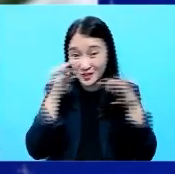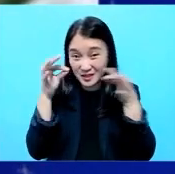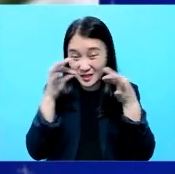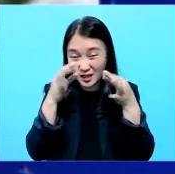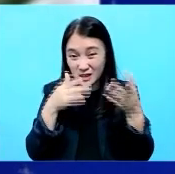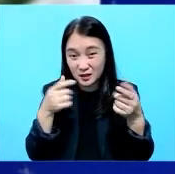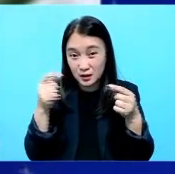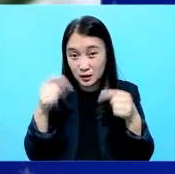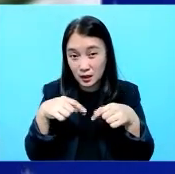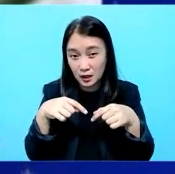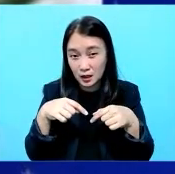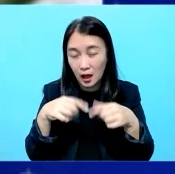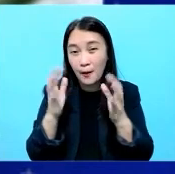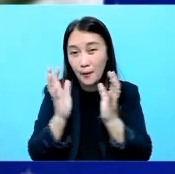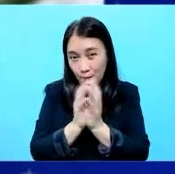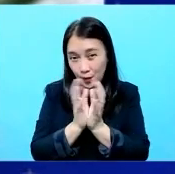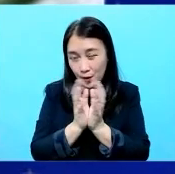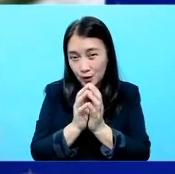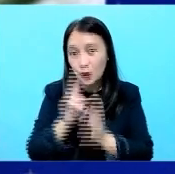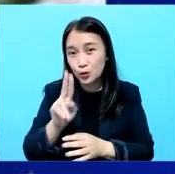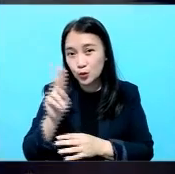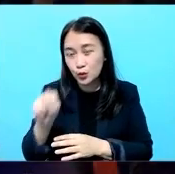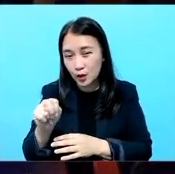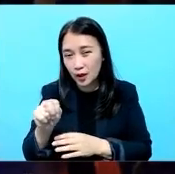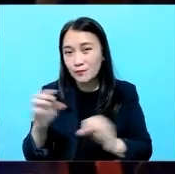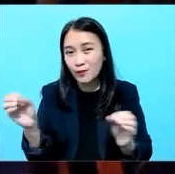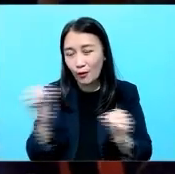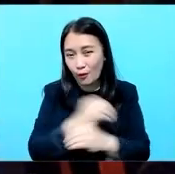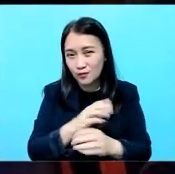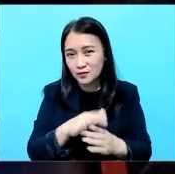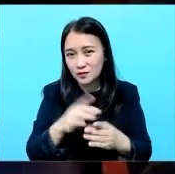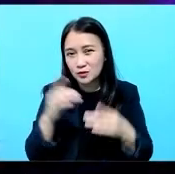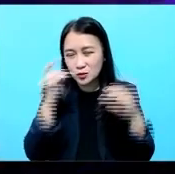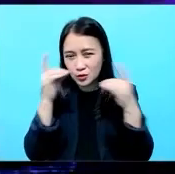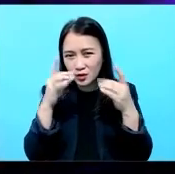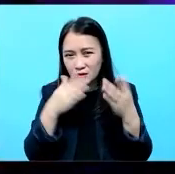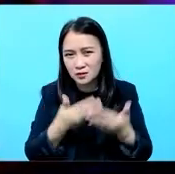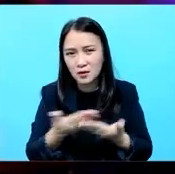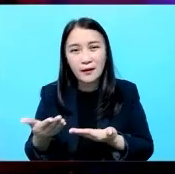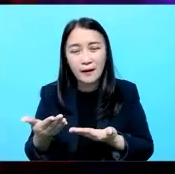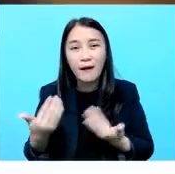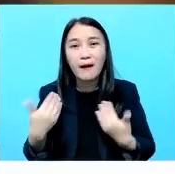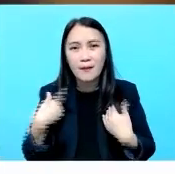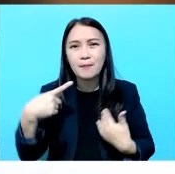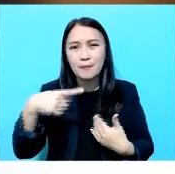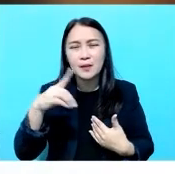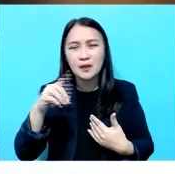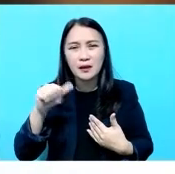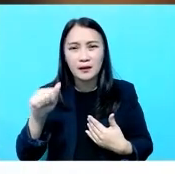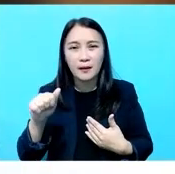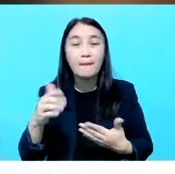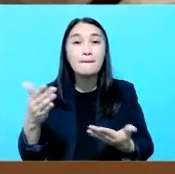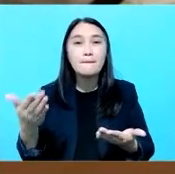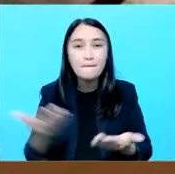isang forum ng United Nations Office on Drugs and Crime na dinaluhan ng tauhan ng PDEA, nagbabala laban sa paglipanan ng Happy